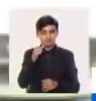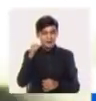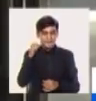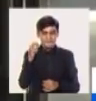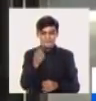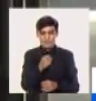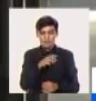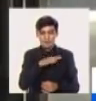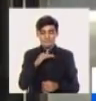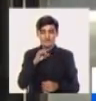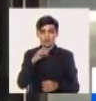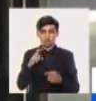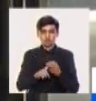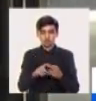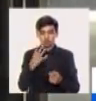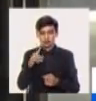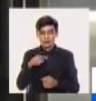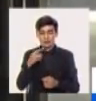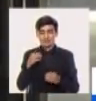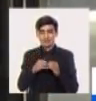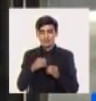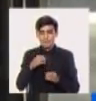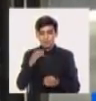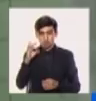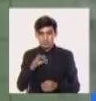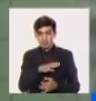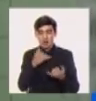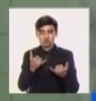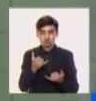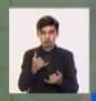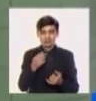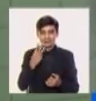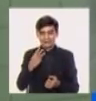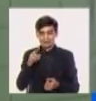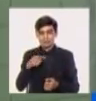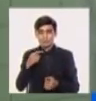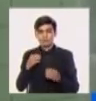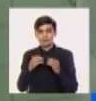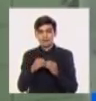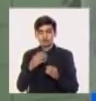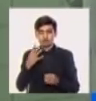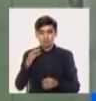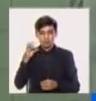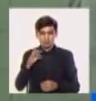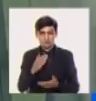таралуы 4,4% болған болса, қазіргі уақытта көрсеткіш 3,4%-ді құрайды.